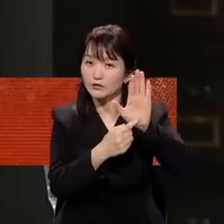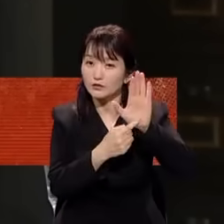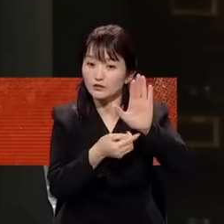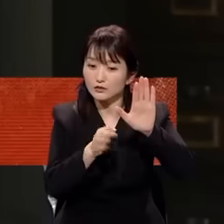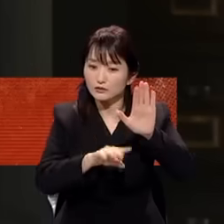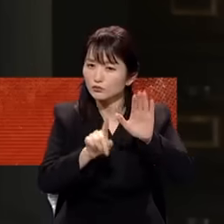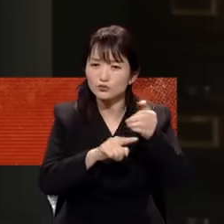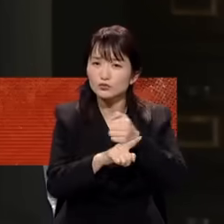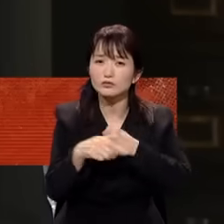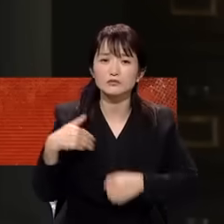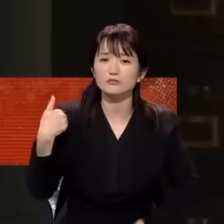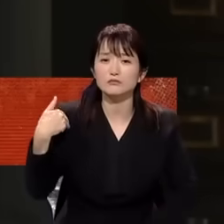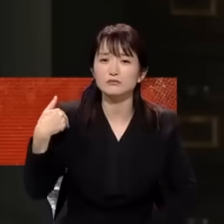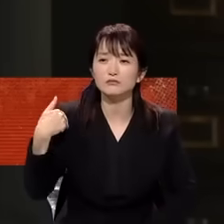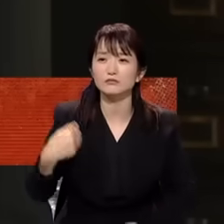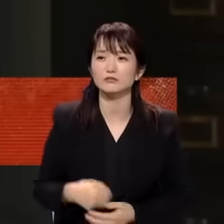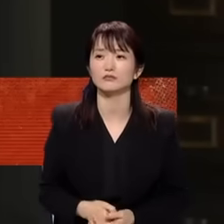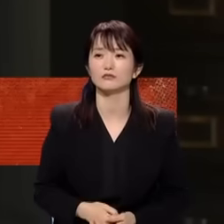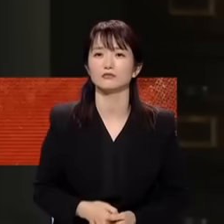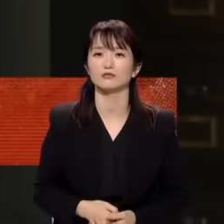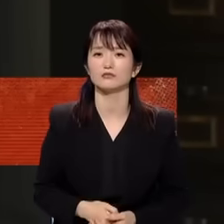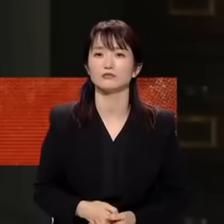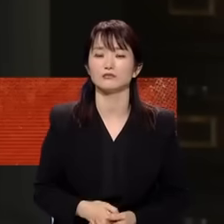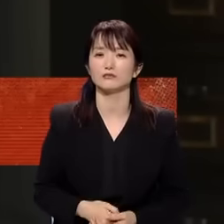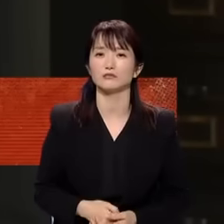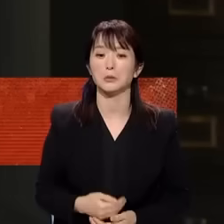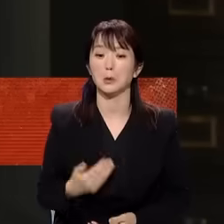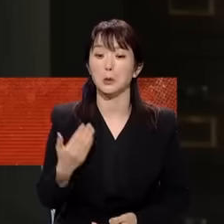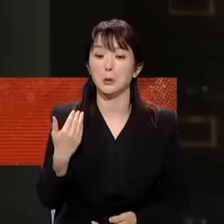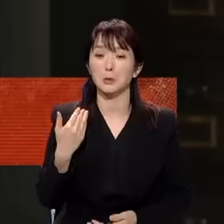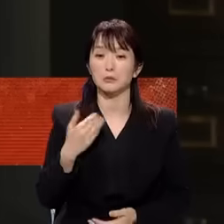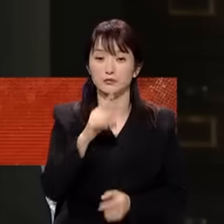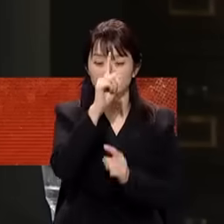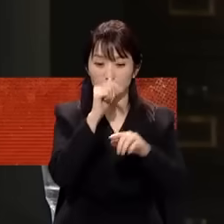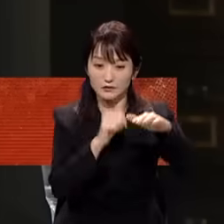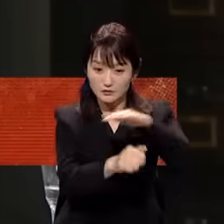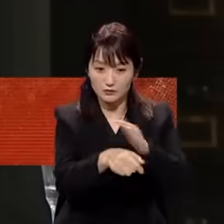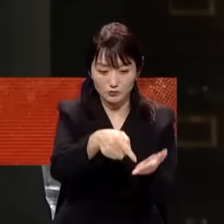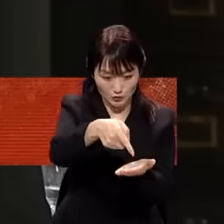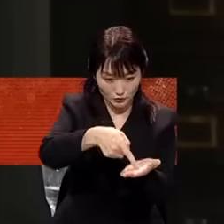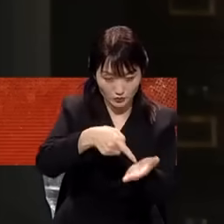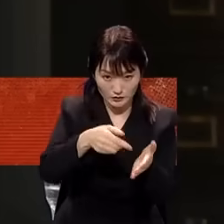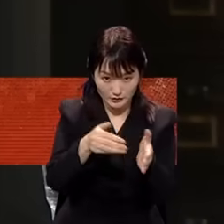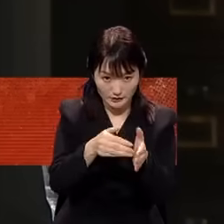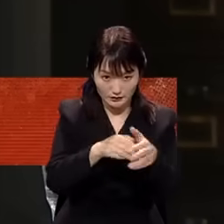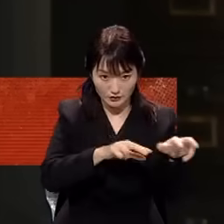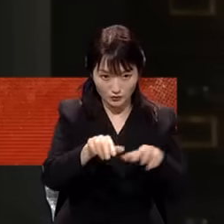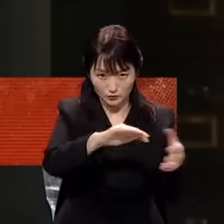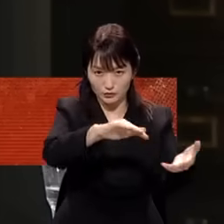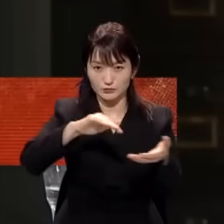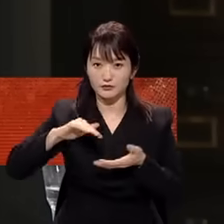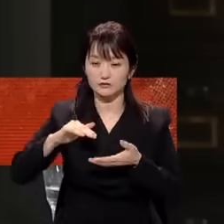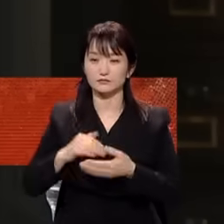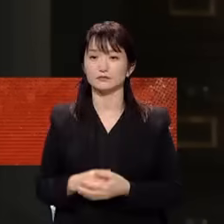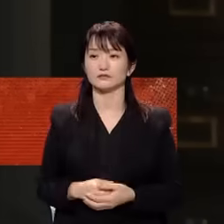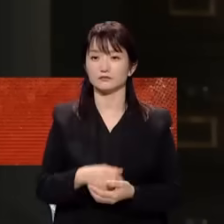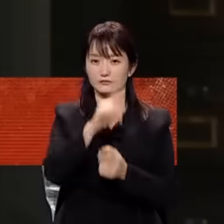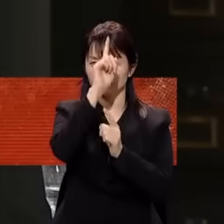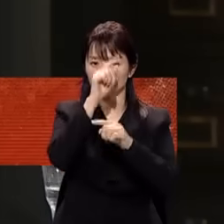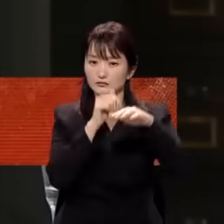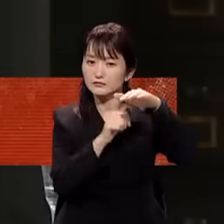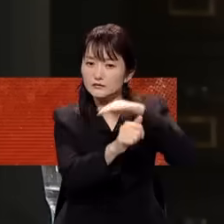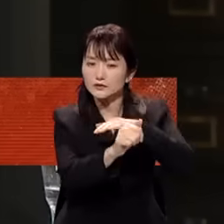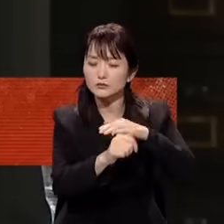아직까지 모르겠습니다만 수술이 조금 전에 끝났다는 또 속보도 지금 들어온 것 같고요. 자, 지금 이재명 대표